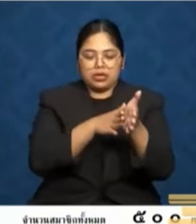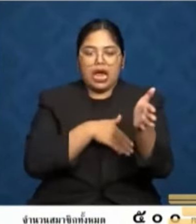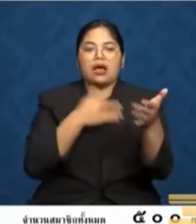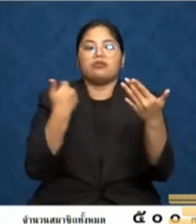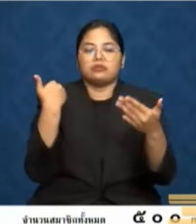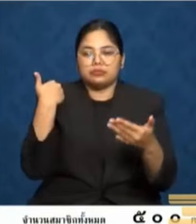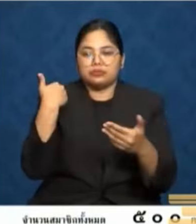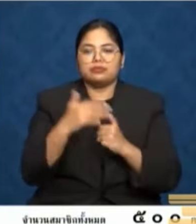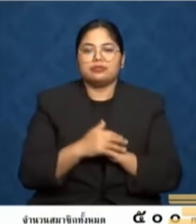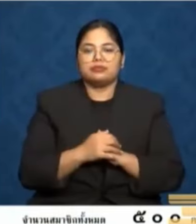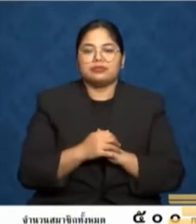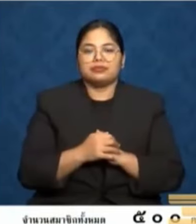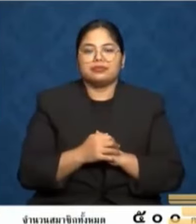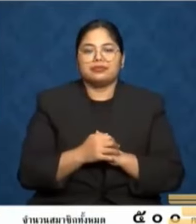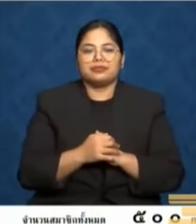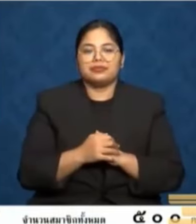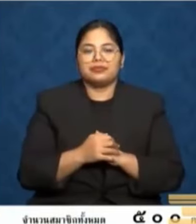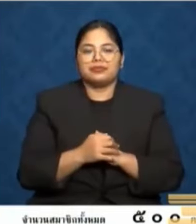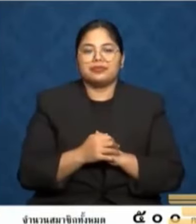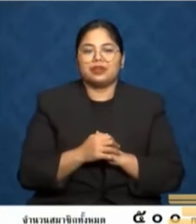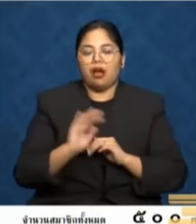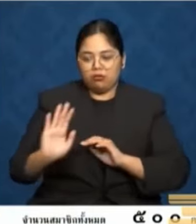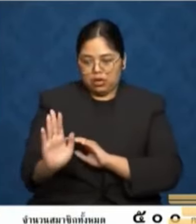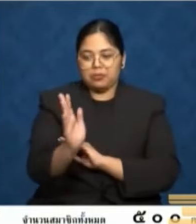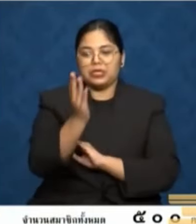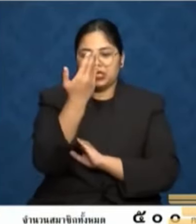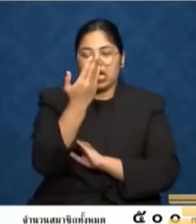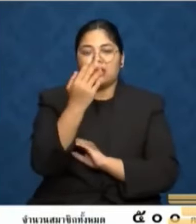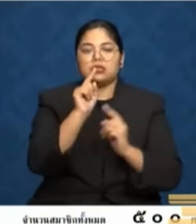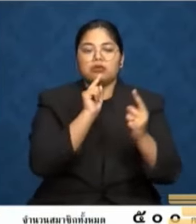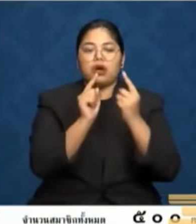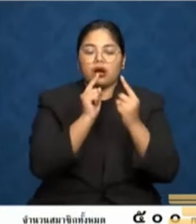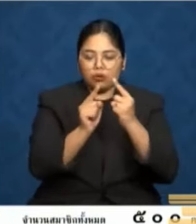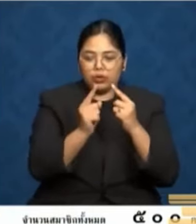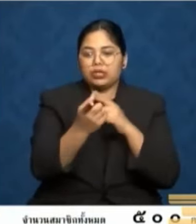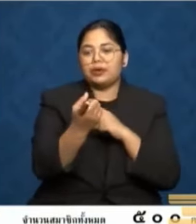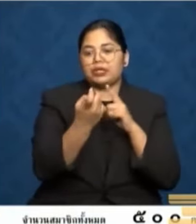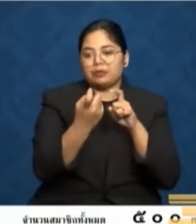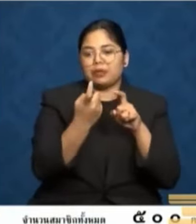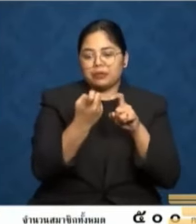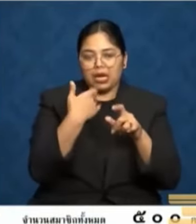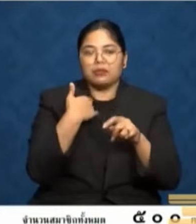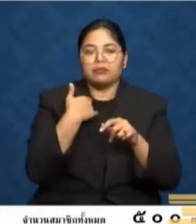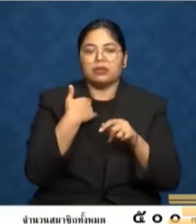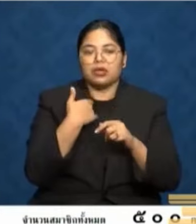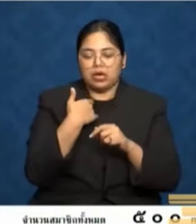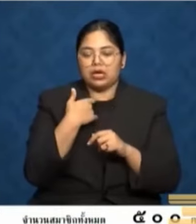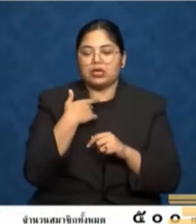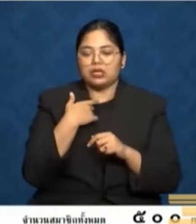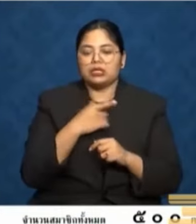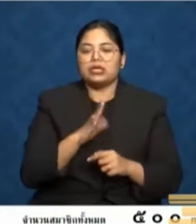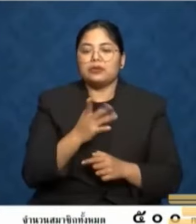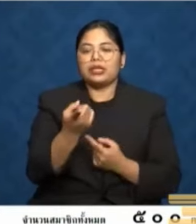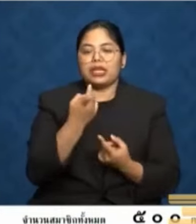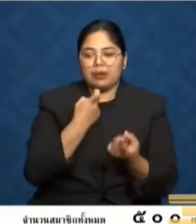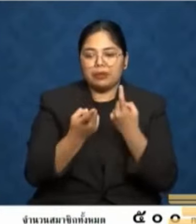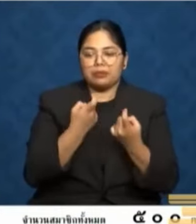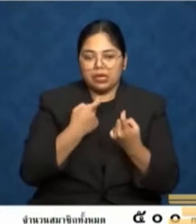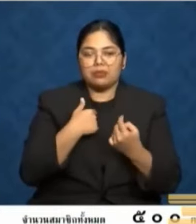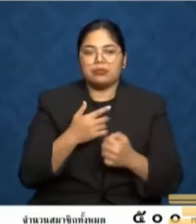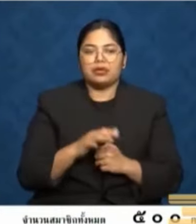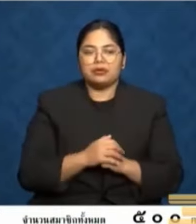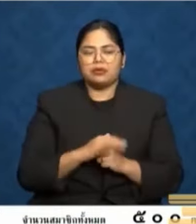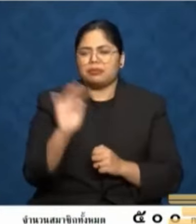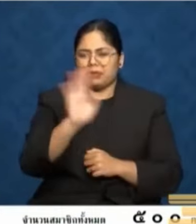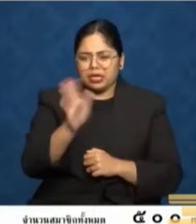ครับขออยู่ในประเด็นเมื่อเช้านี้ในการกระทำหน้าที่ของผมตอนตามที่ท่านชัยวัฒนาหารือนะครับไม่ใช่